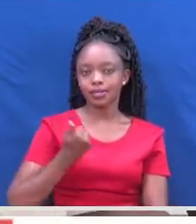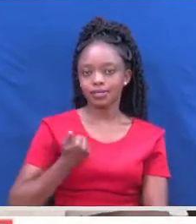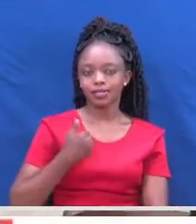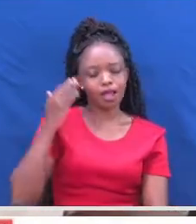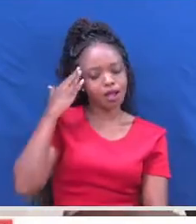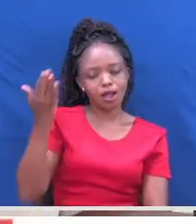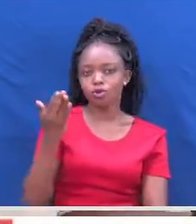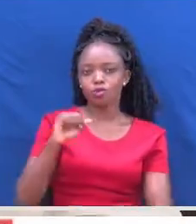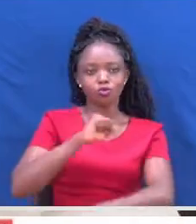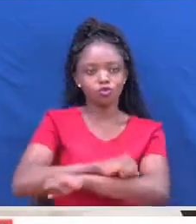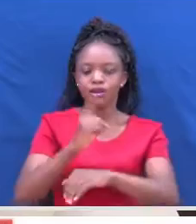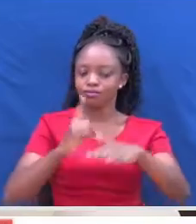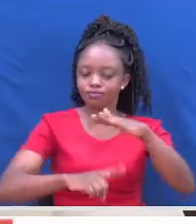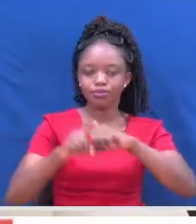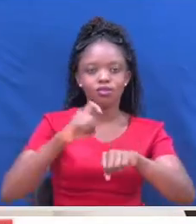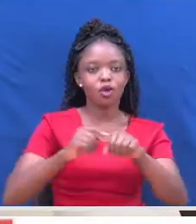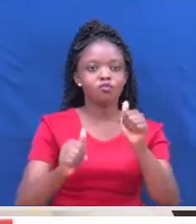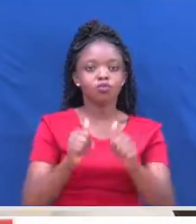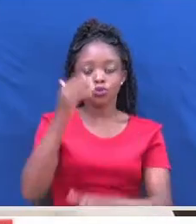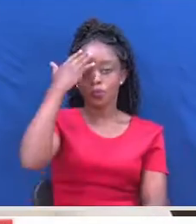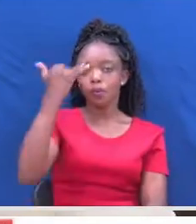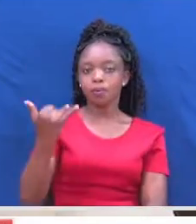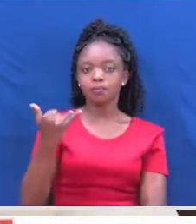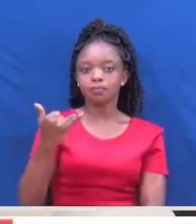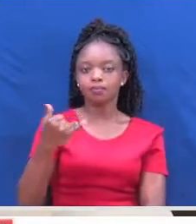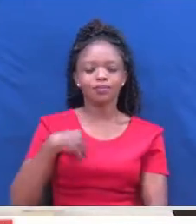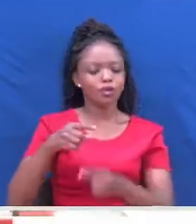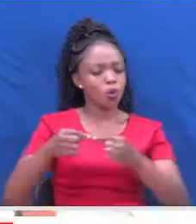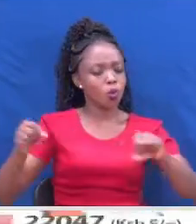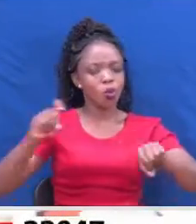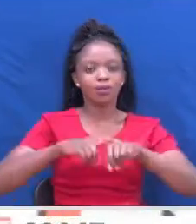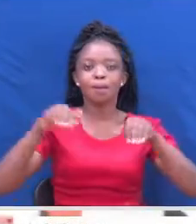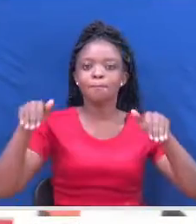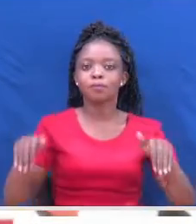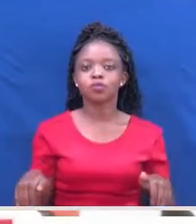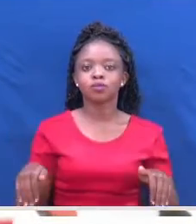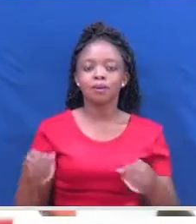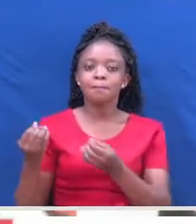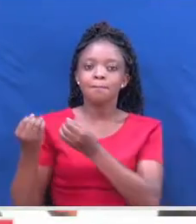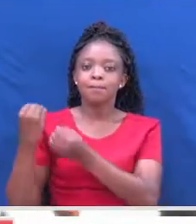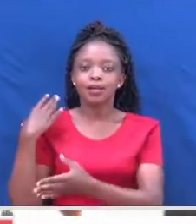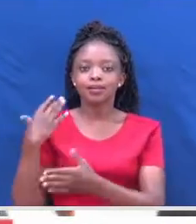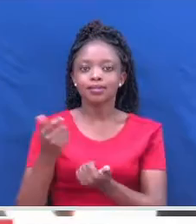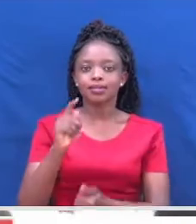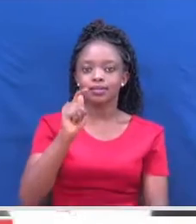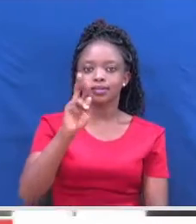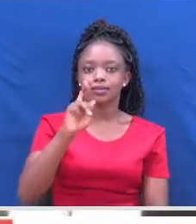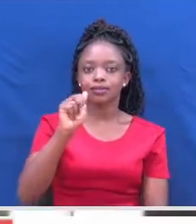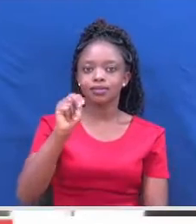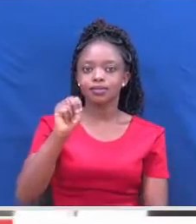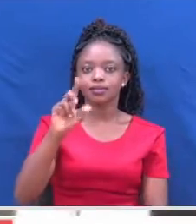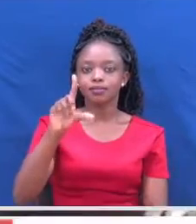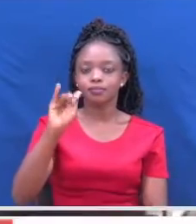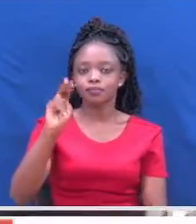saa ngapi? Juu huku tumekawia sana. Magari ya aina ya Transline ya kuelekea magharibi